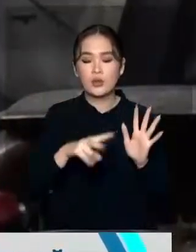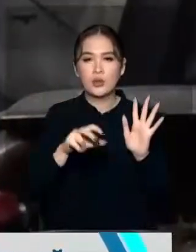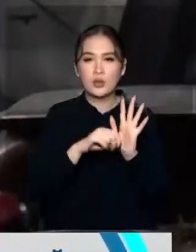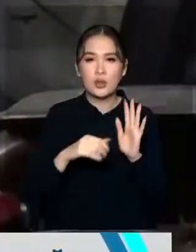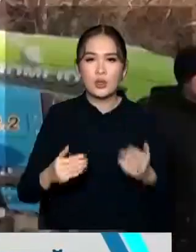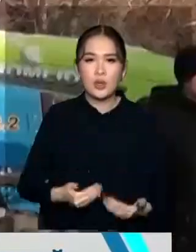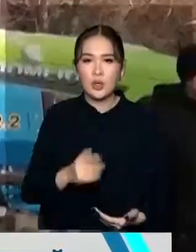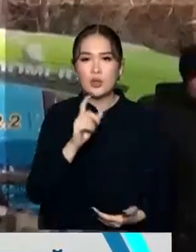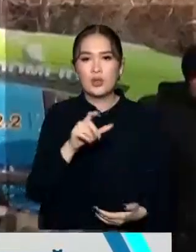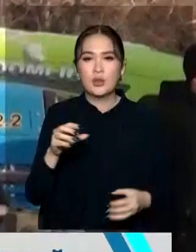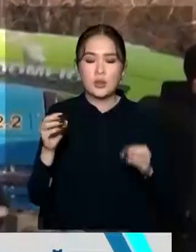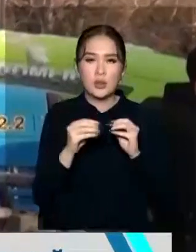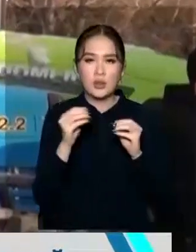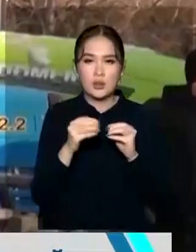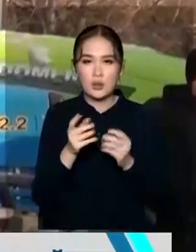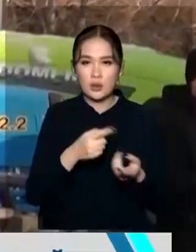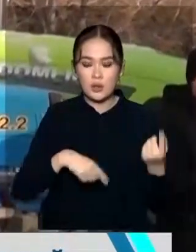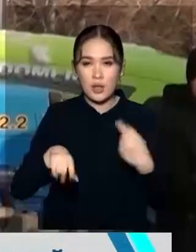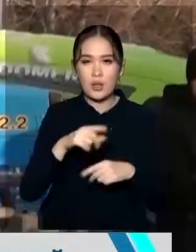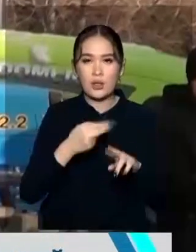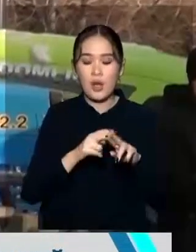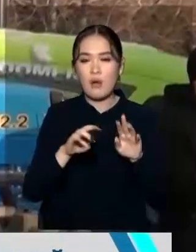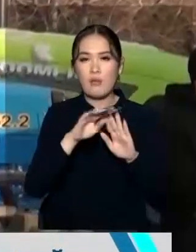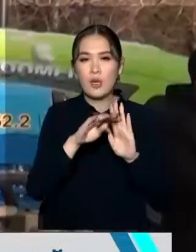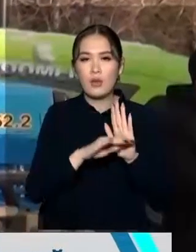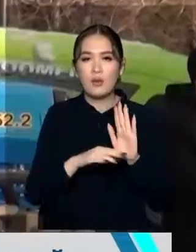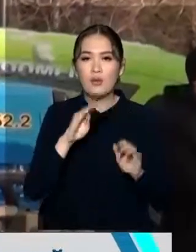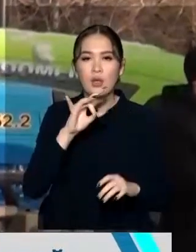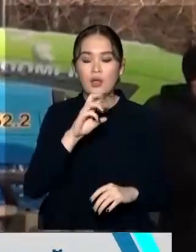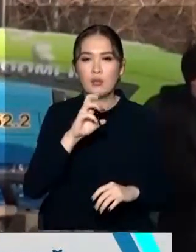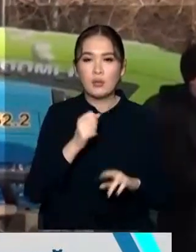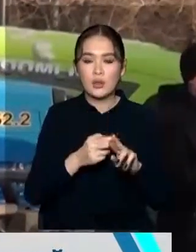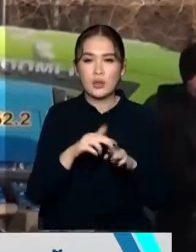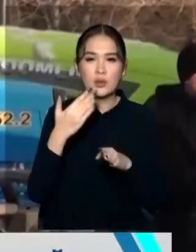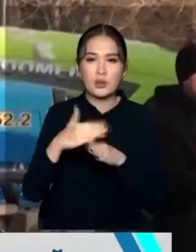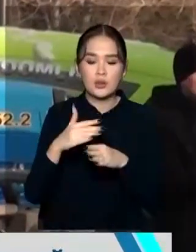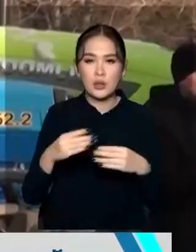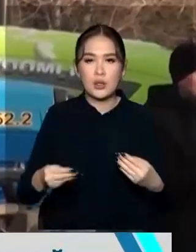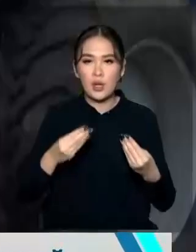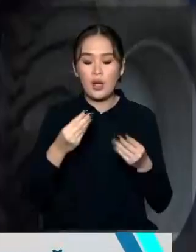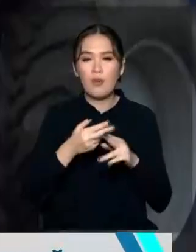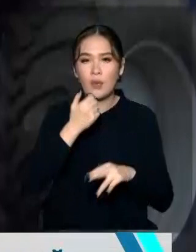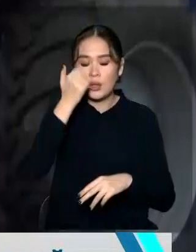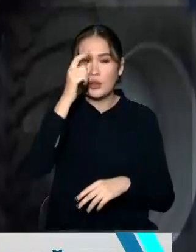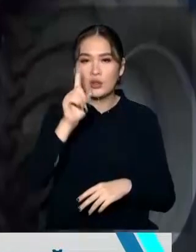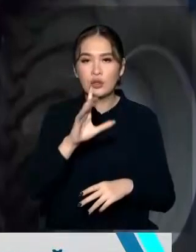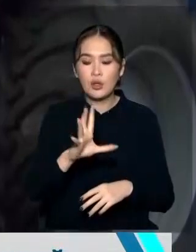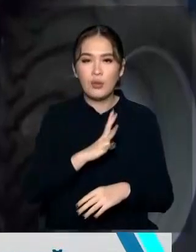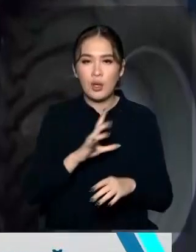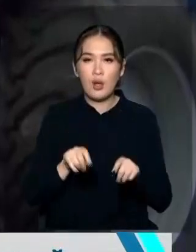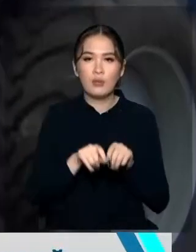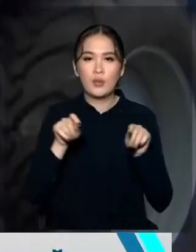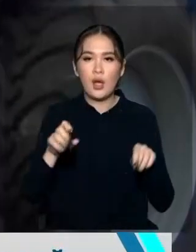жителей и 10 сельских округов. В рамках этой программы фермерам выдают и льготные кредиты. Благодаря этому аграрии смогли